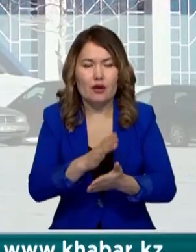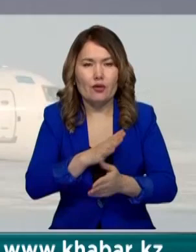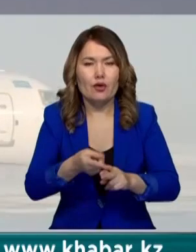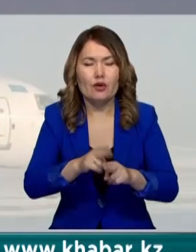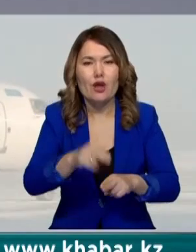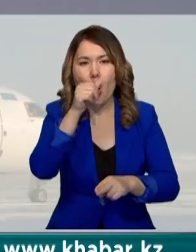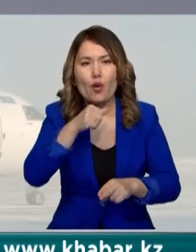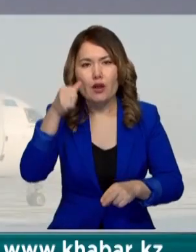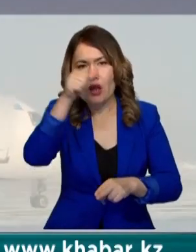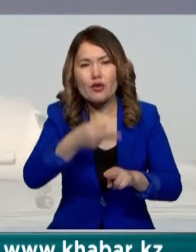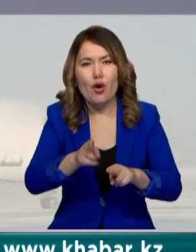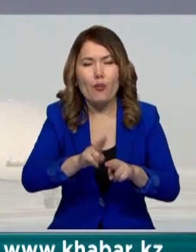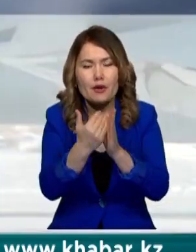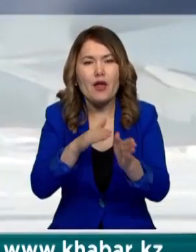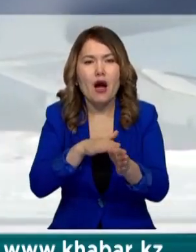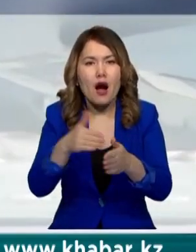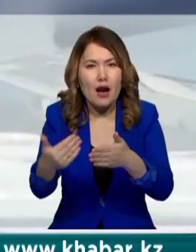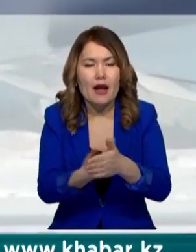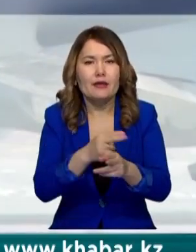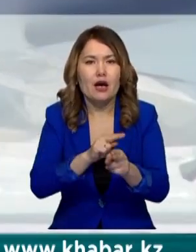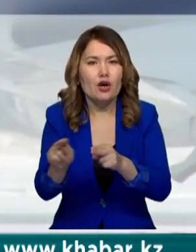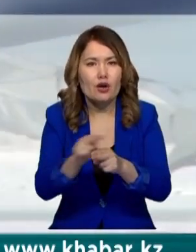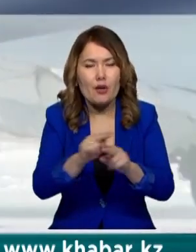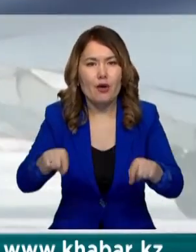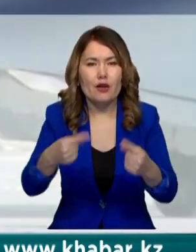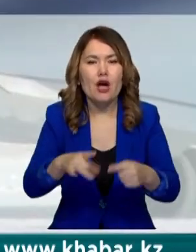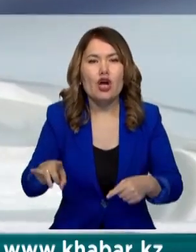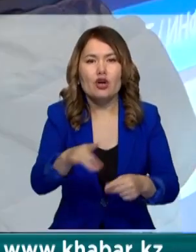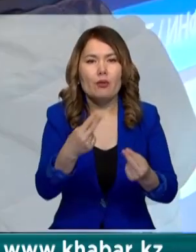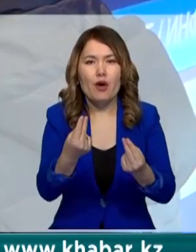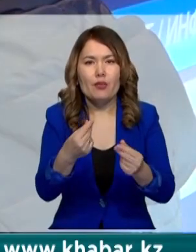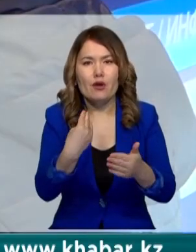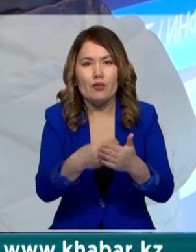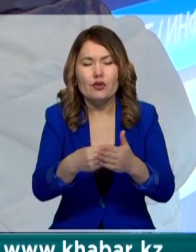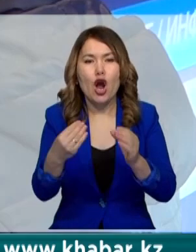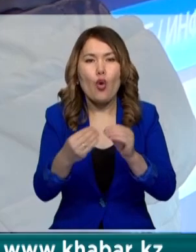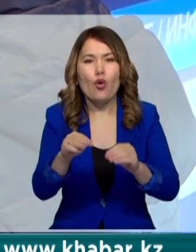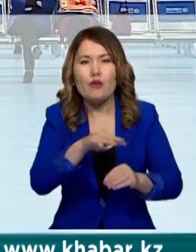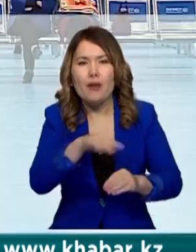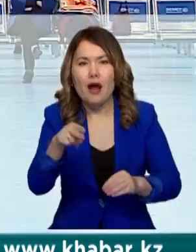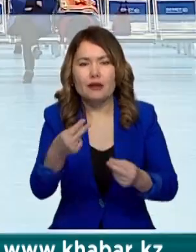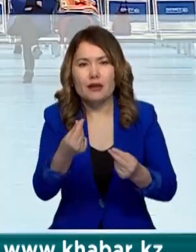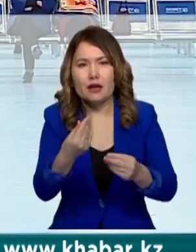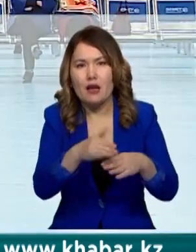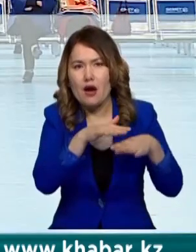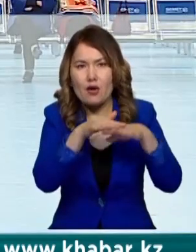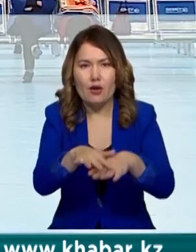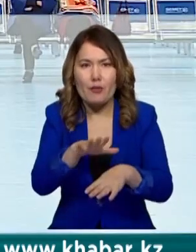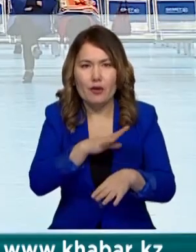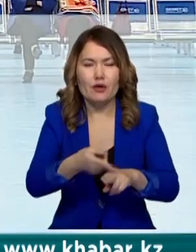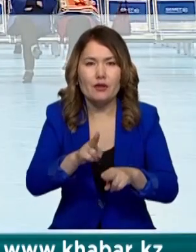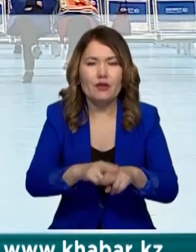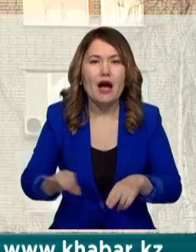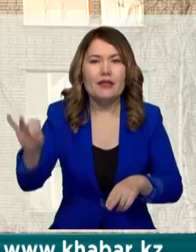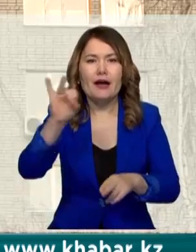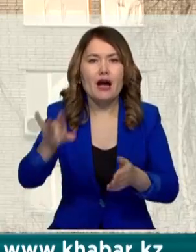шығарды. Өткен жылы бұл нысан нұрлы жол жаңғыртылып, оған республикалық бюджеттен 10 миллиард теңгеден артық қаражат бөлінген.